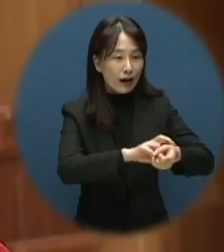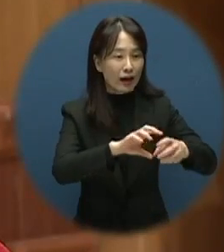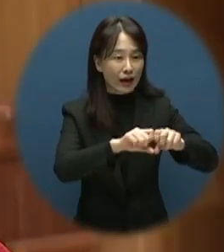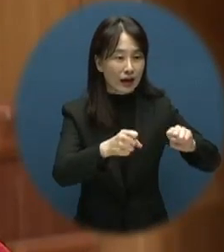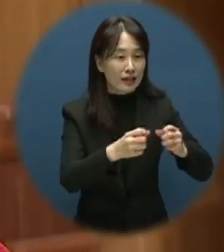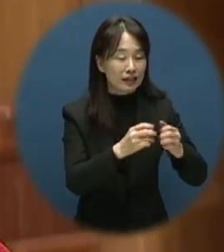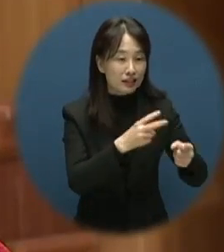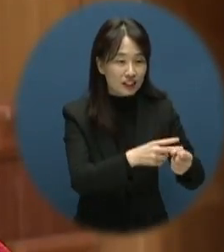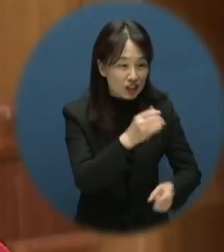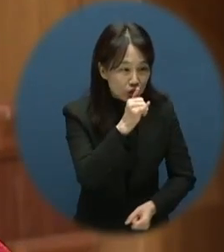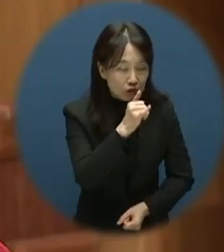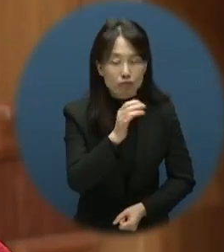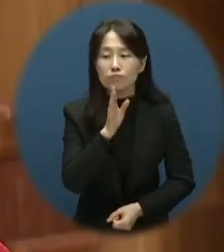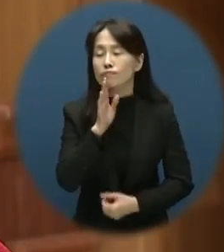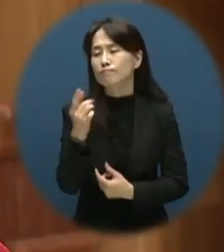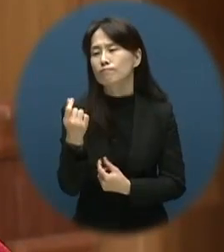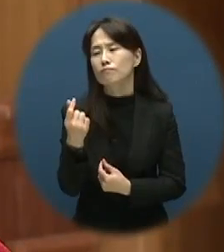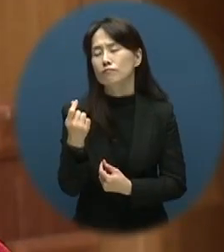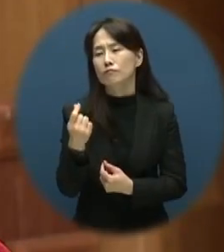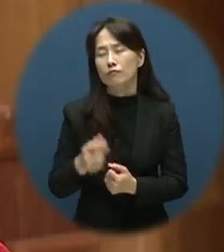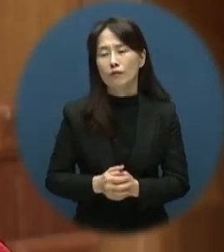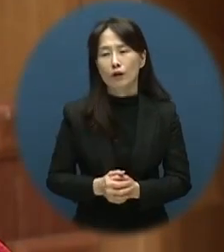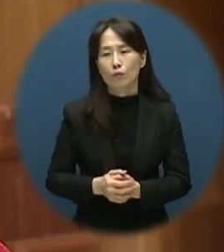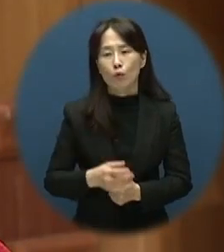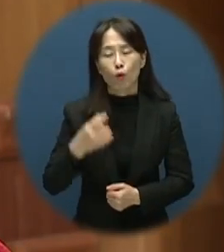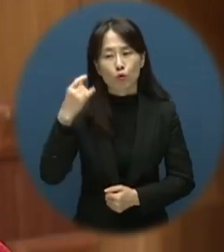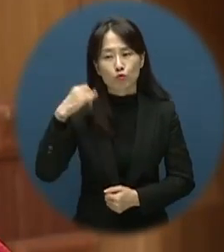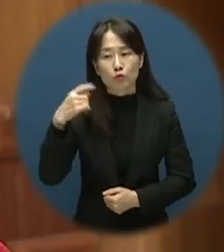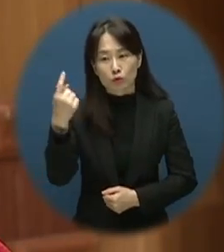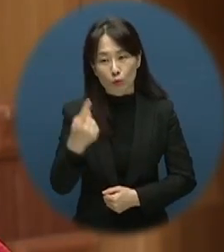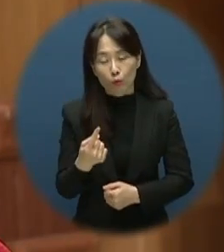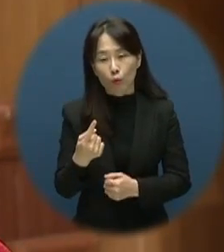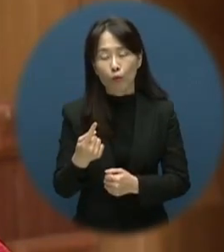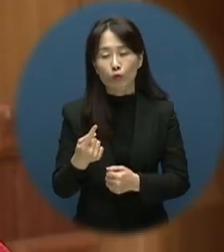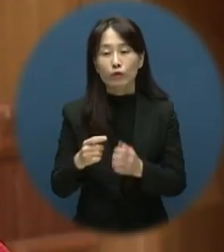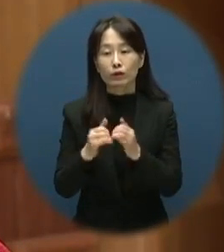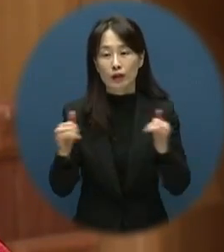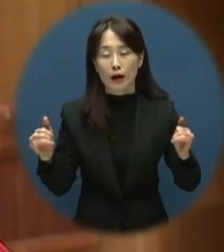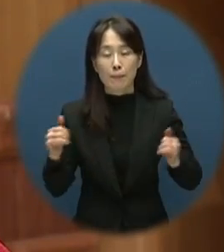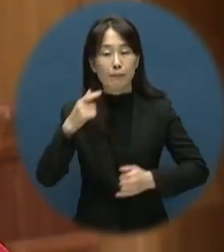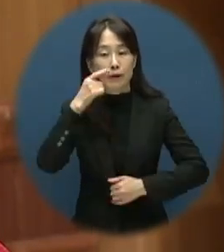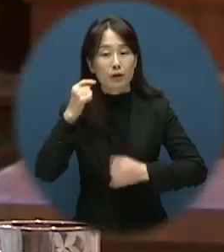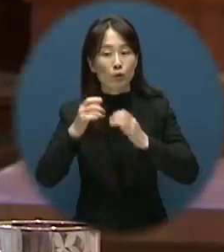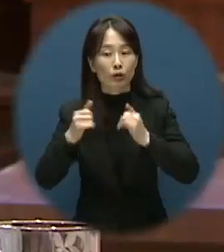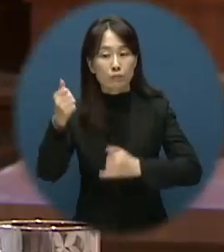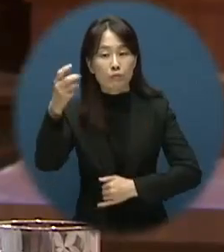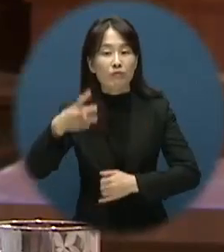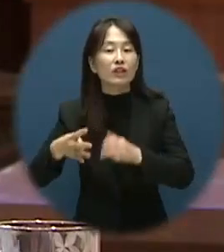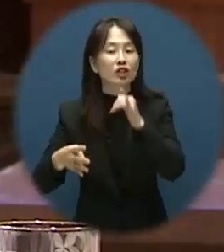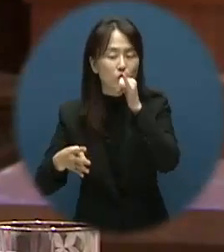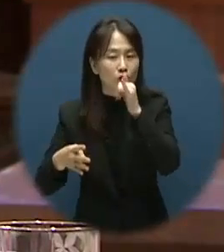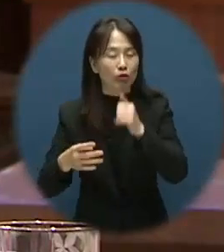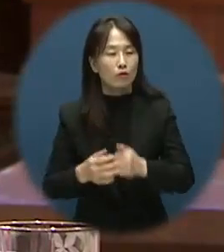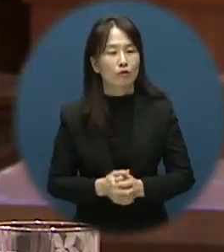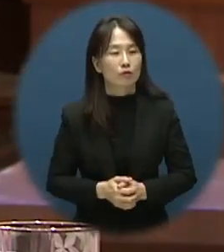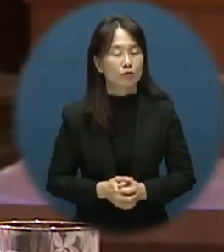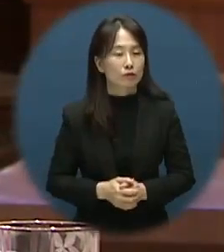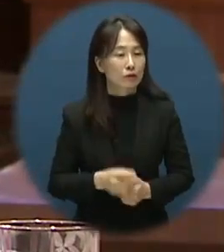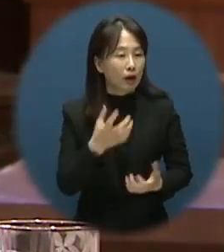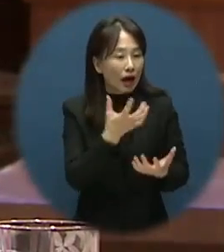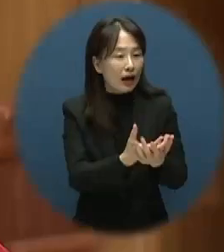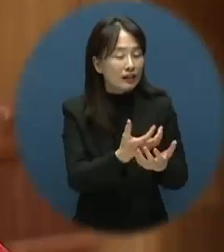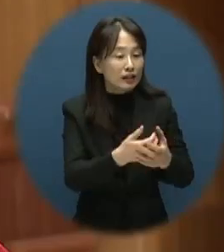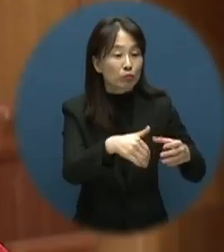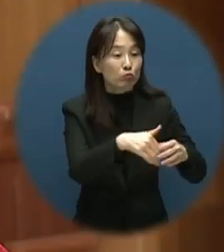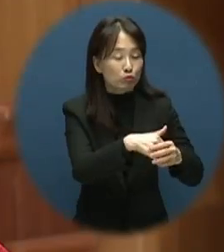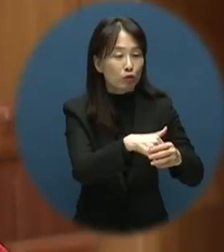그러면 그런 뭐 여기 계신 화교 중국 사람이나 일본 사람도 몇 분 있어요. 그쪽은 다 한자 문화권이니까